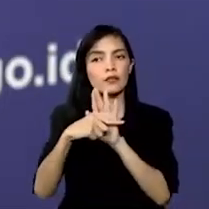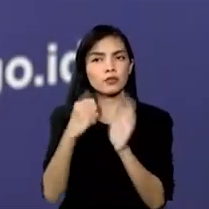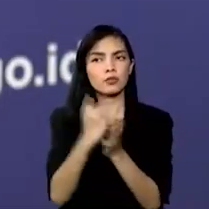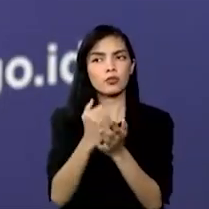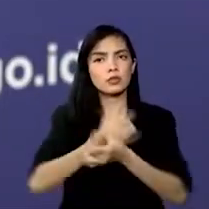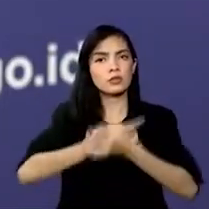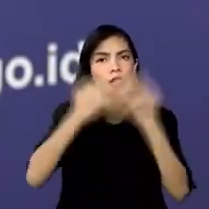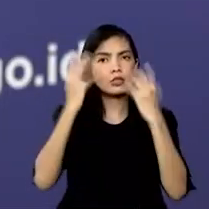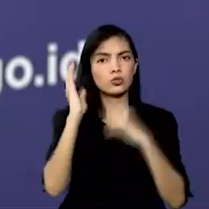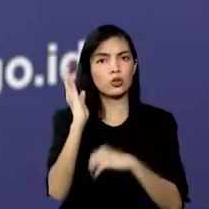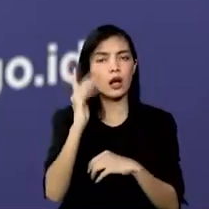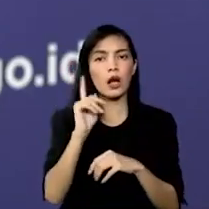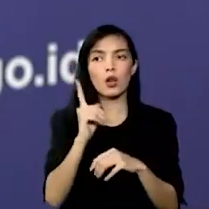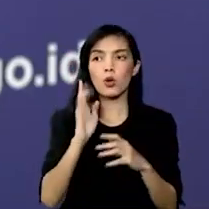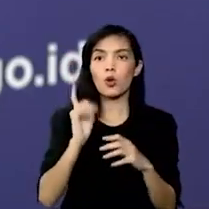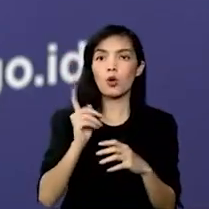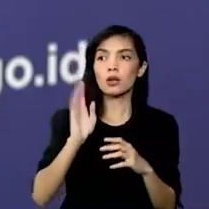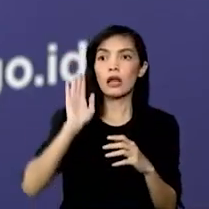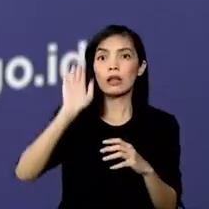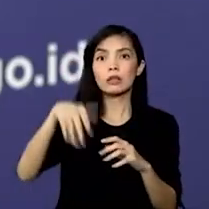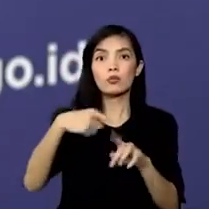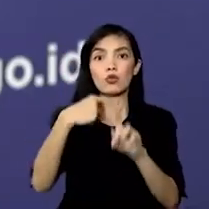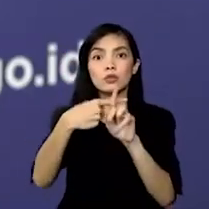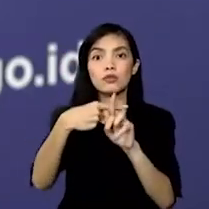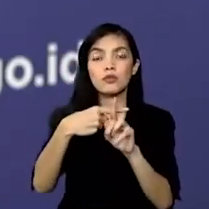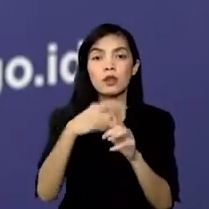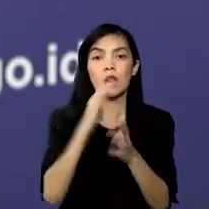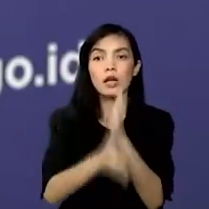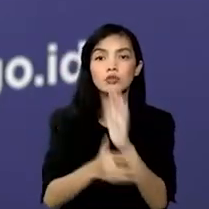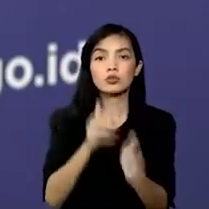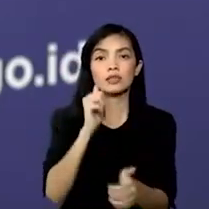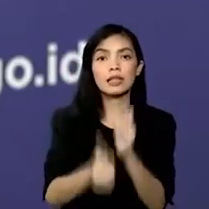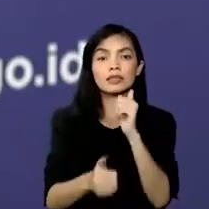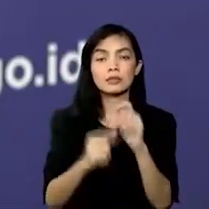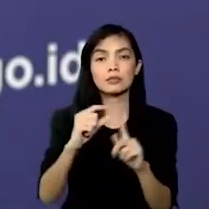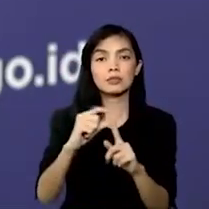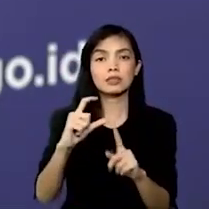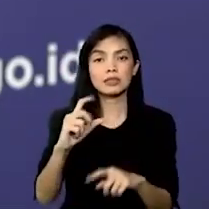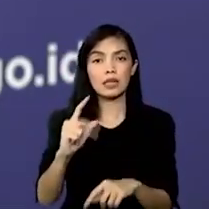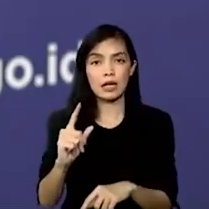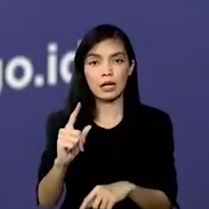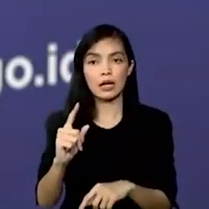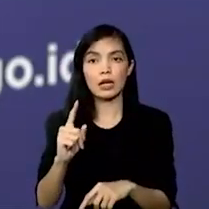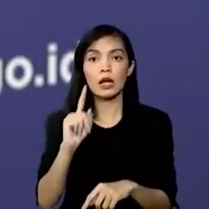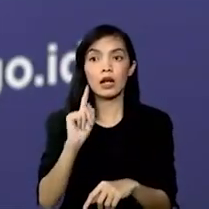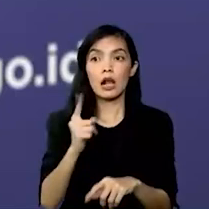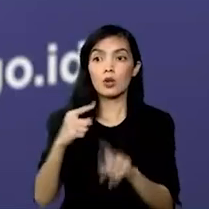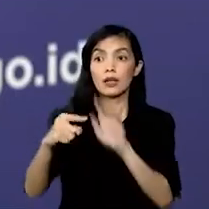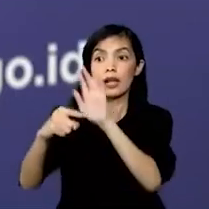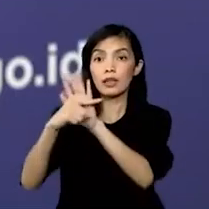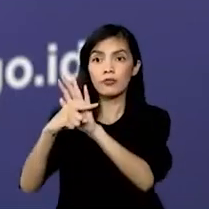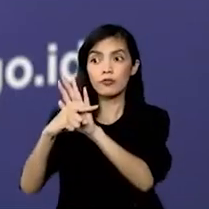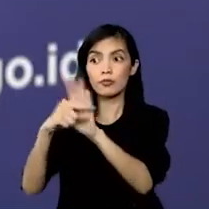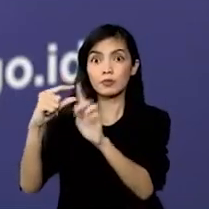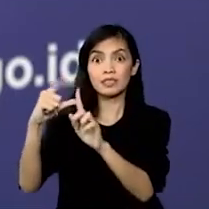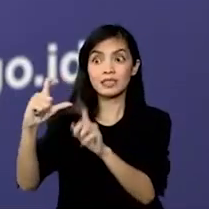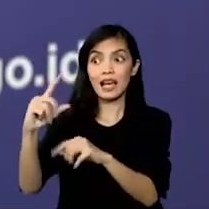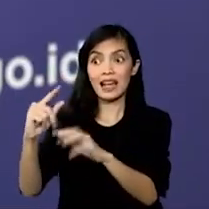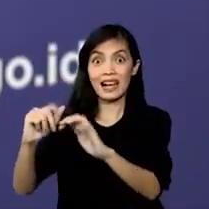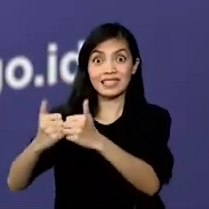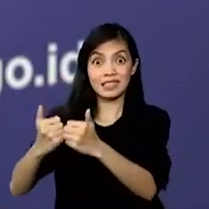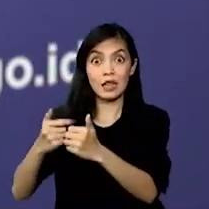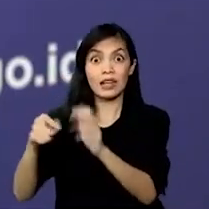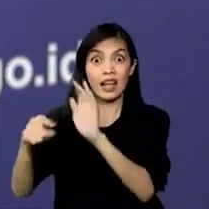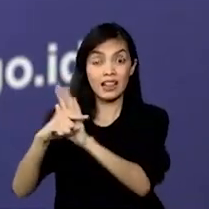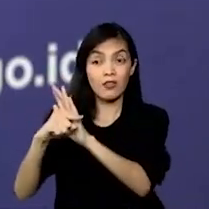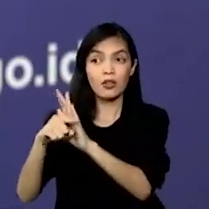alurnya sudah jelas kalau nanti kita positif langsung ada PCR yang akan mengikuti PCR negatif Ya sudah selesai